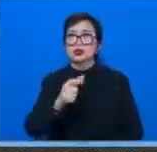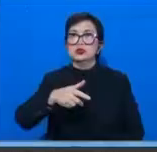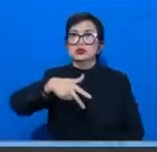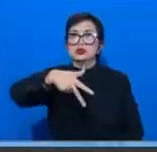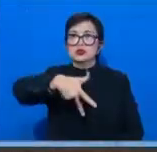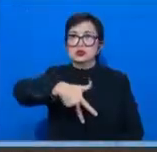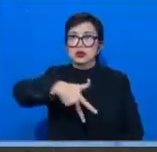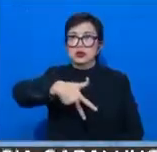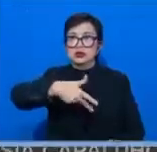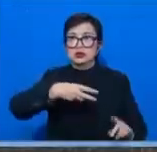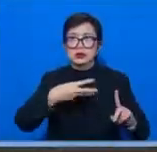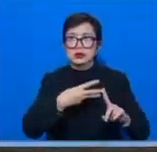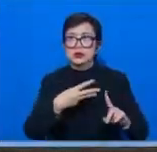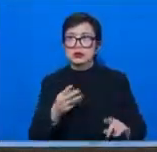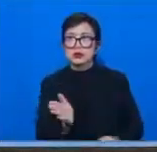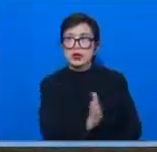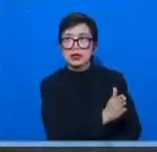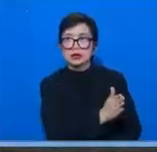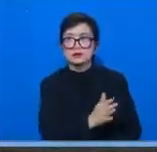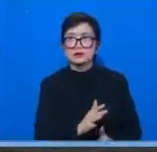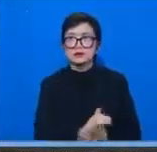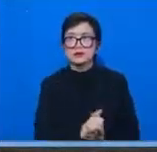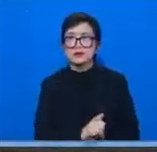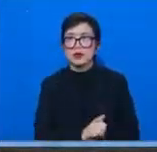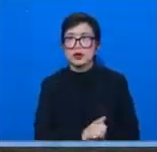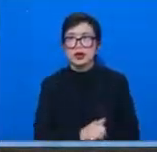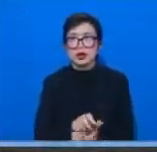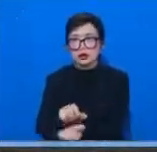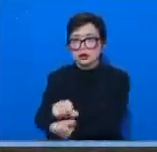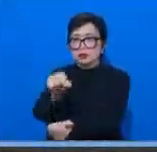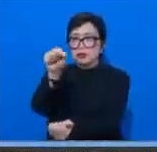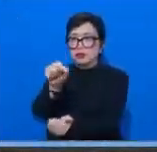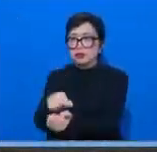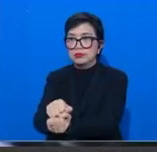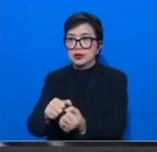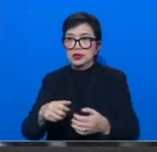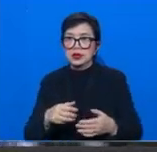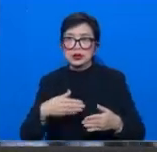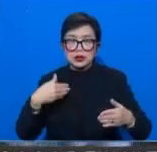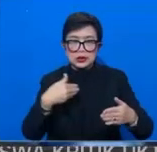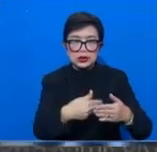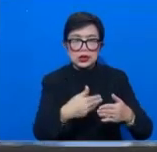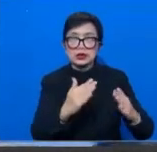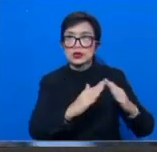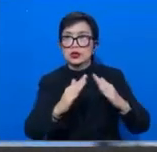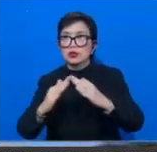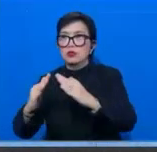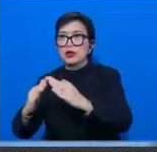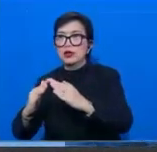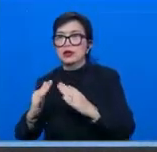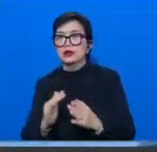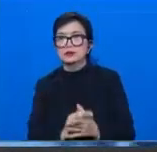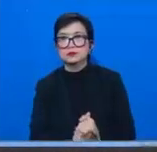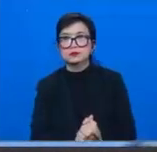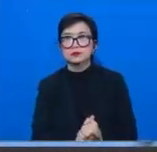meter ini meresahkan warga. Selain karena jaraknya sangat dekat dengan permukiman, rawa tempat buaya terlihat juga kerap